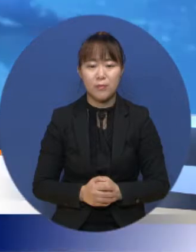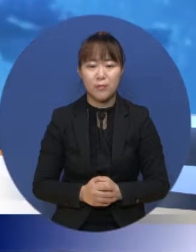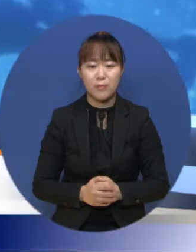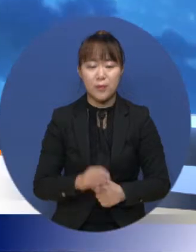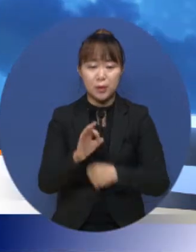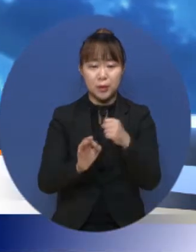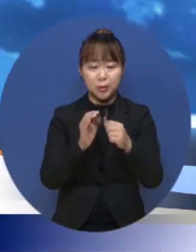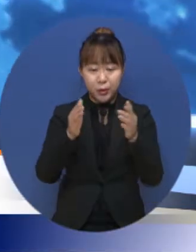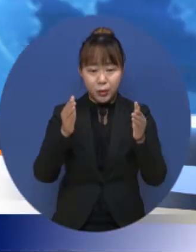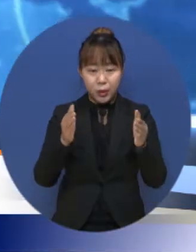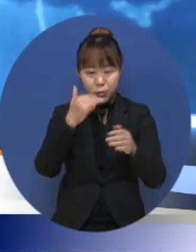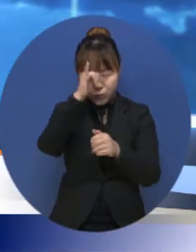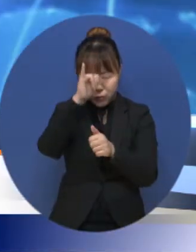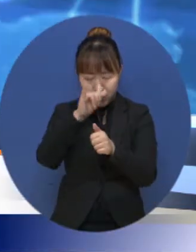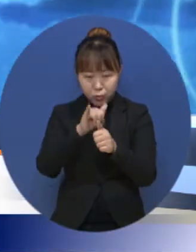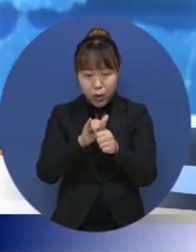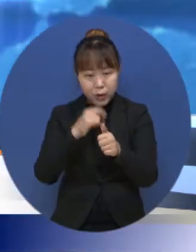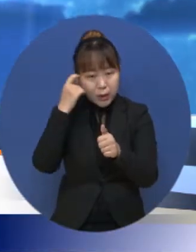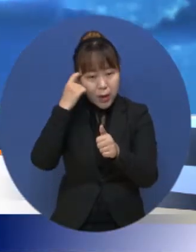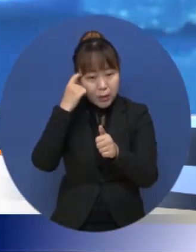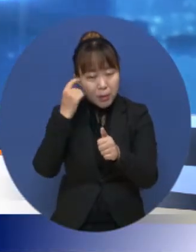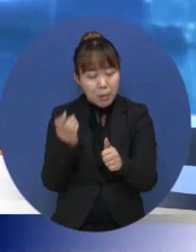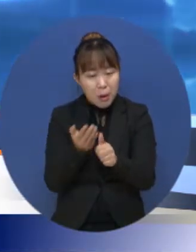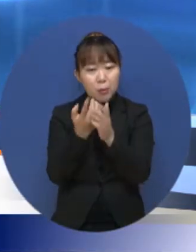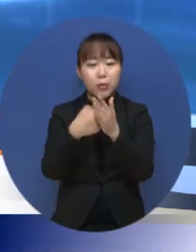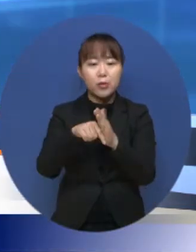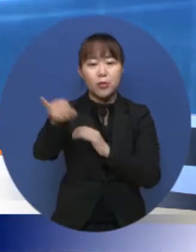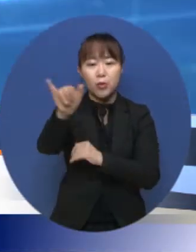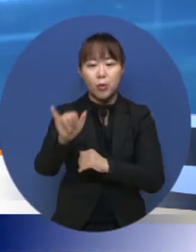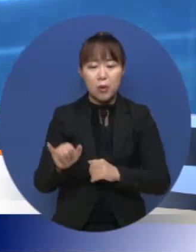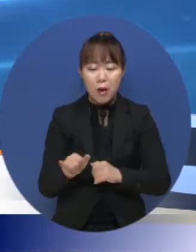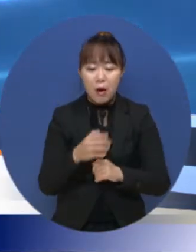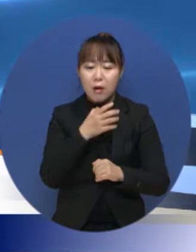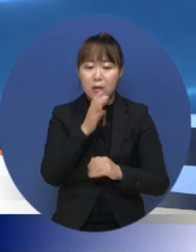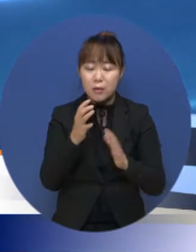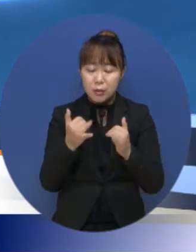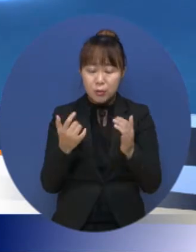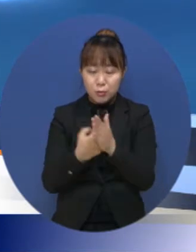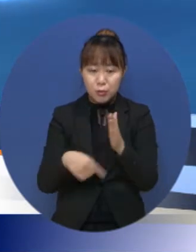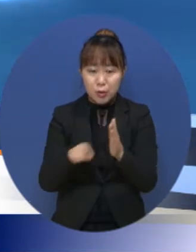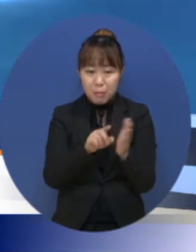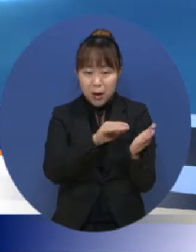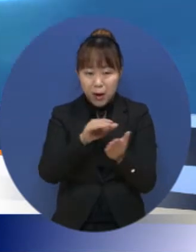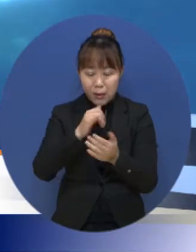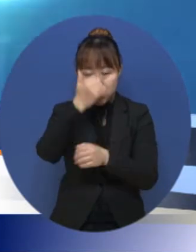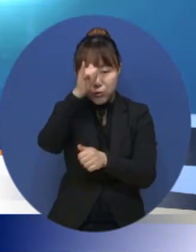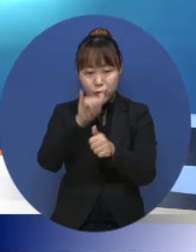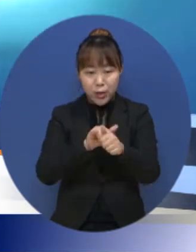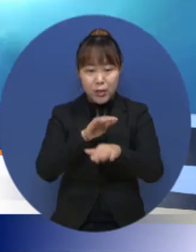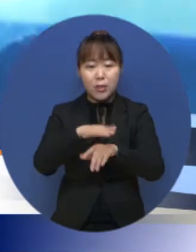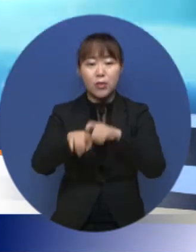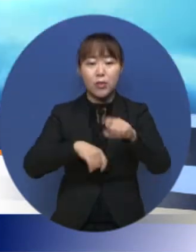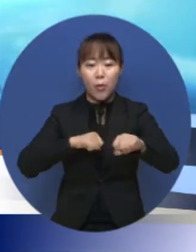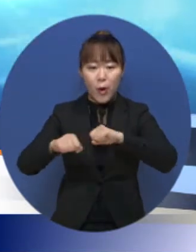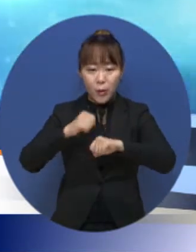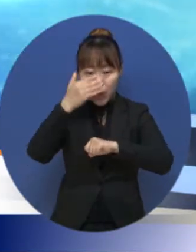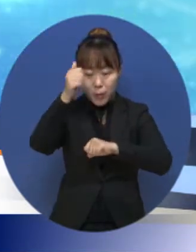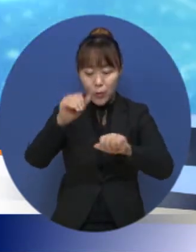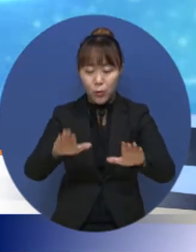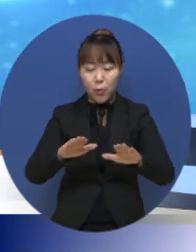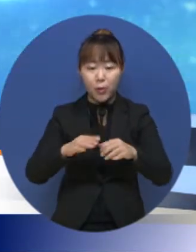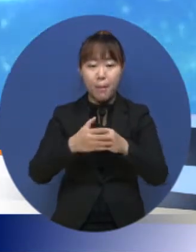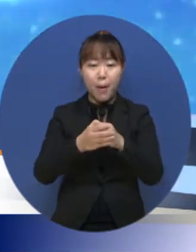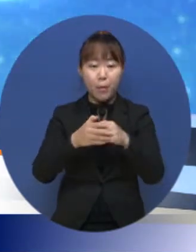10년 동안 충효 사상 고취를 위해 전국에 경로잔치를 열고 있는 충효의 실천운동본부가